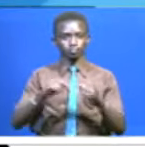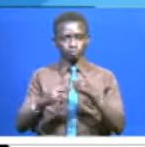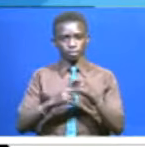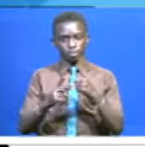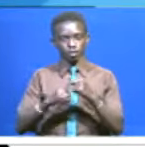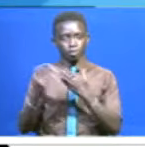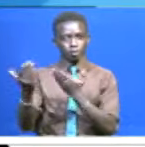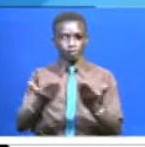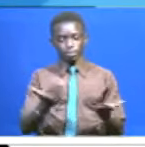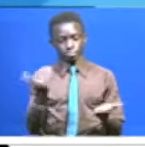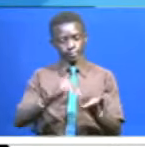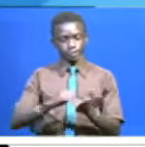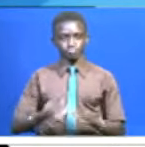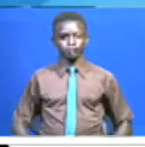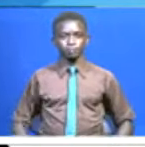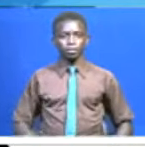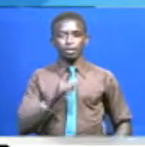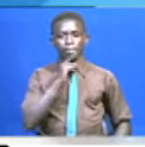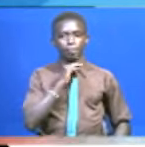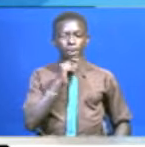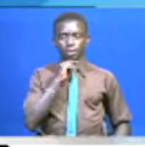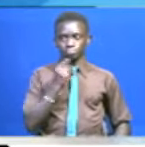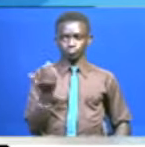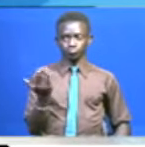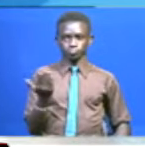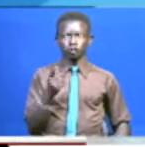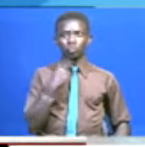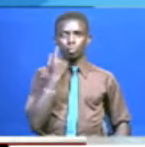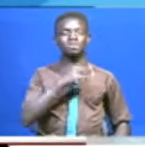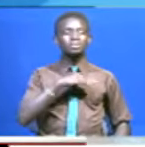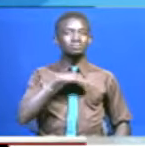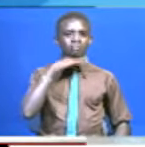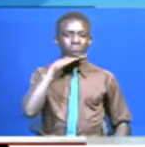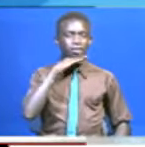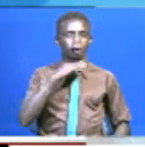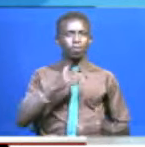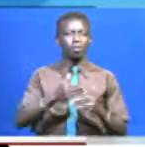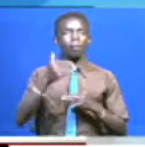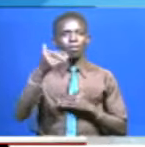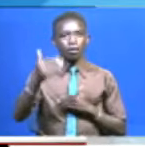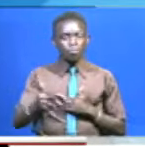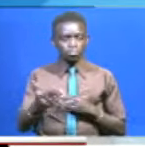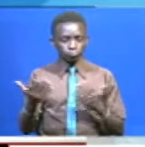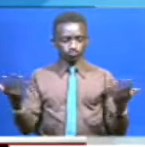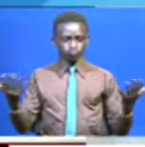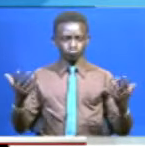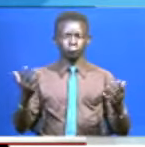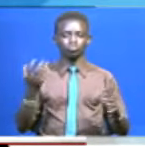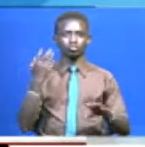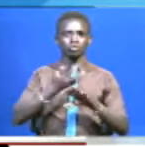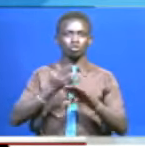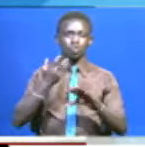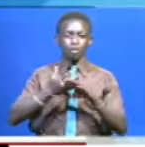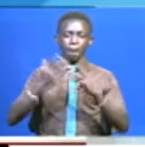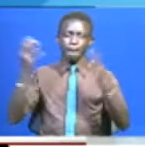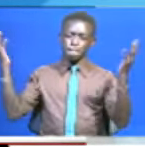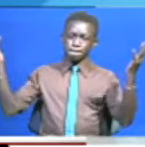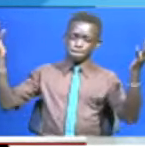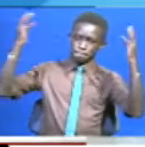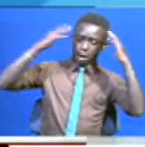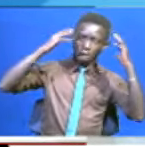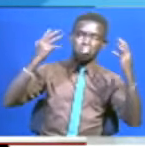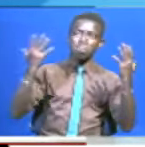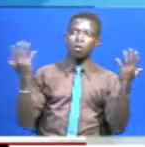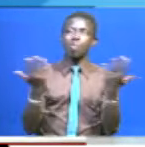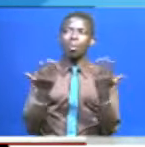Mwanamume mmoja wa umri wa makamo alifariki papo hapo baada ya kuporomokewa na mawe katika timbo moja katika kijiji cha Kura